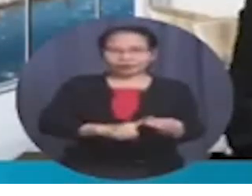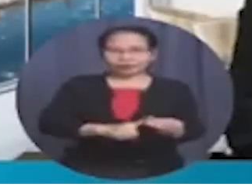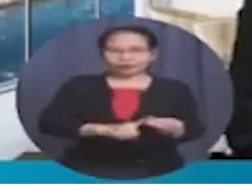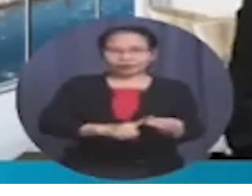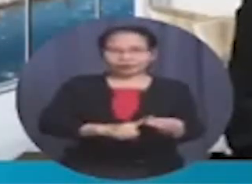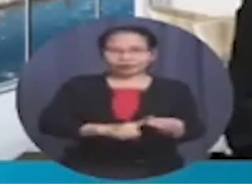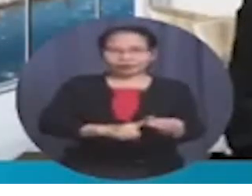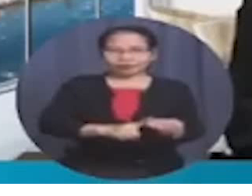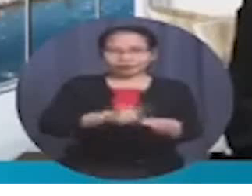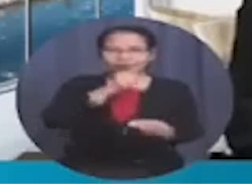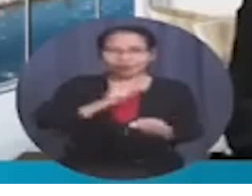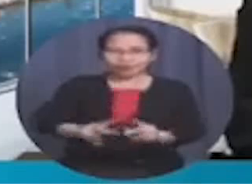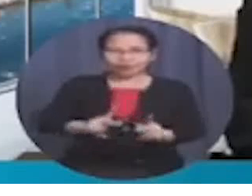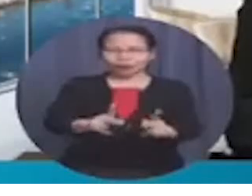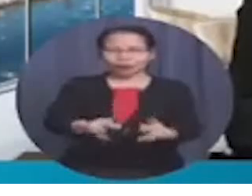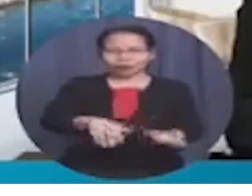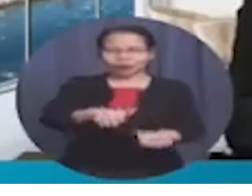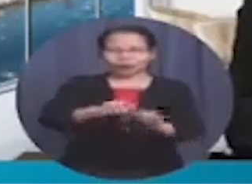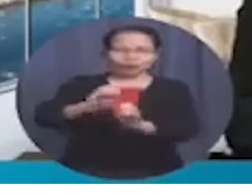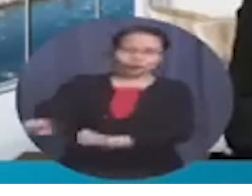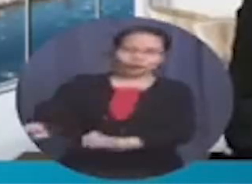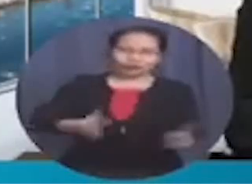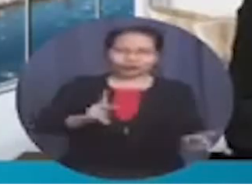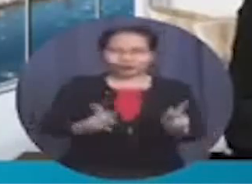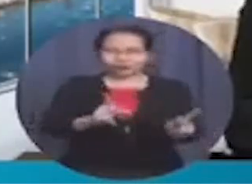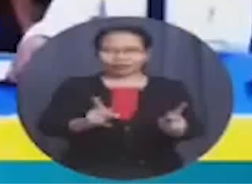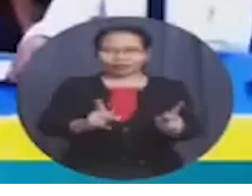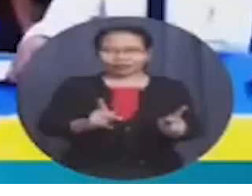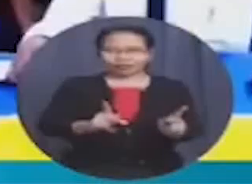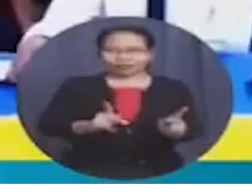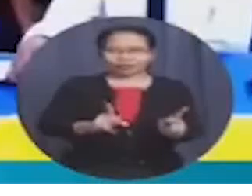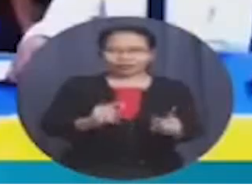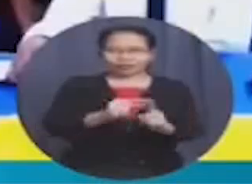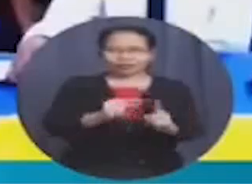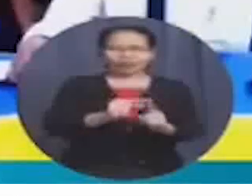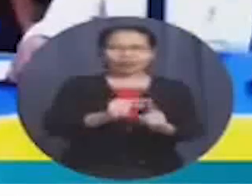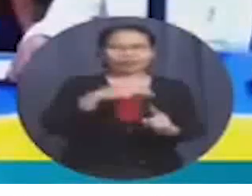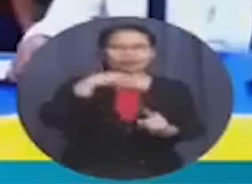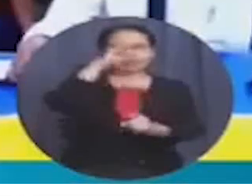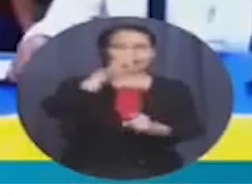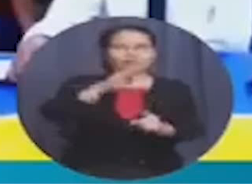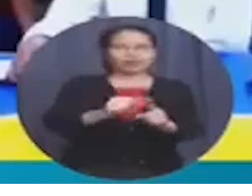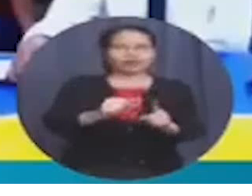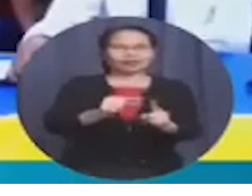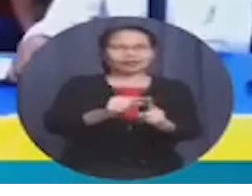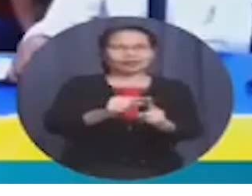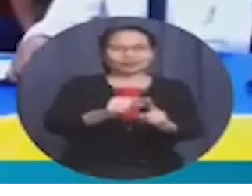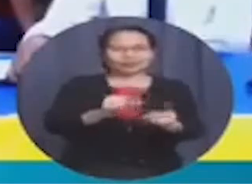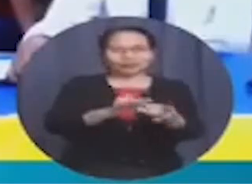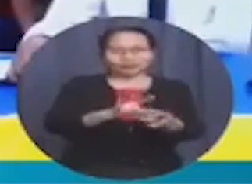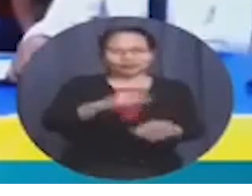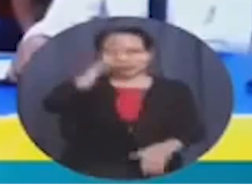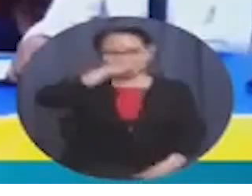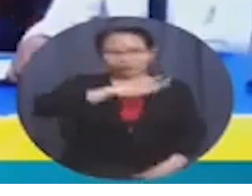sa ang dating daan nilakara ng masamang tao. Salita yun hindi ng Diyos. Salita yun ng